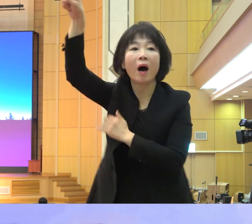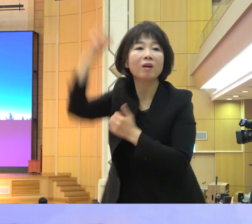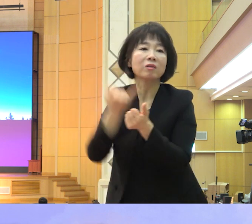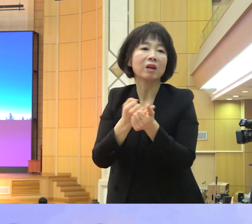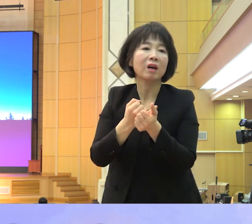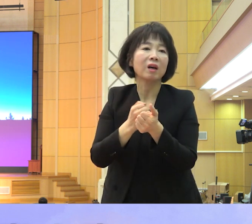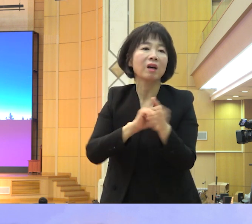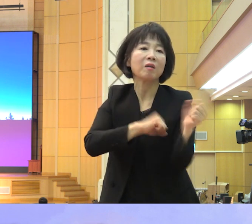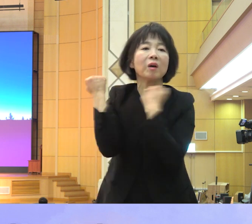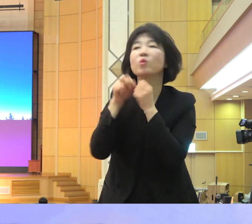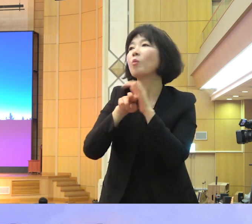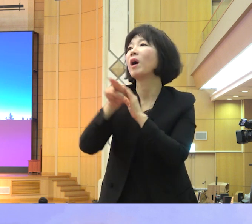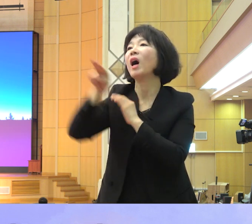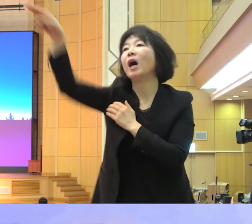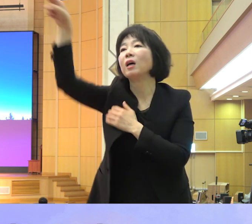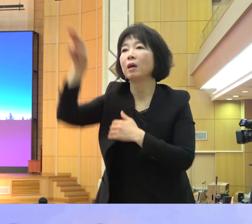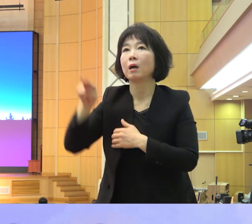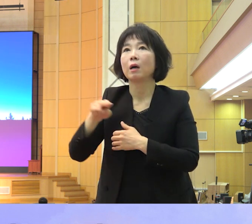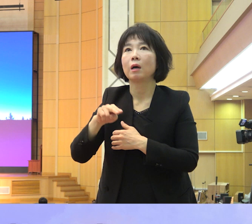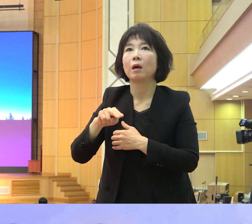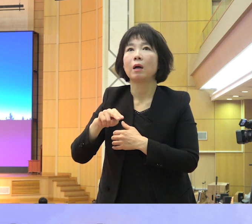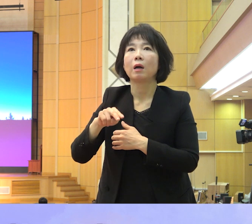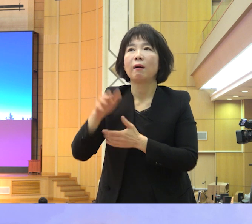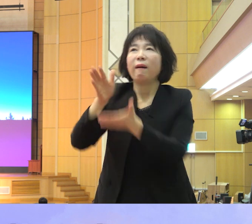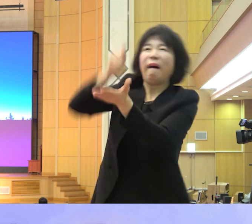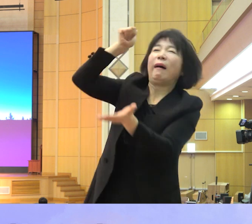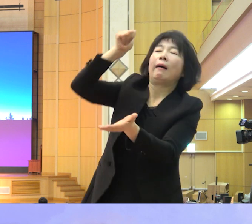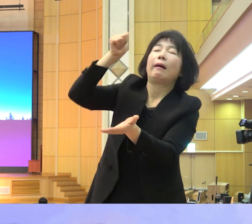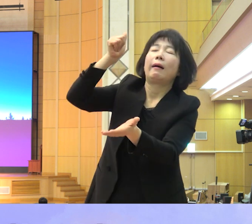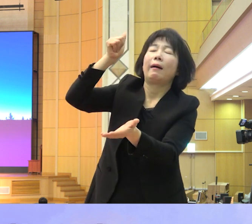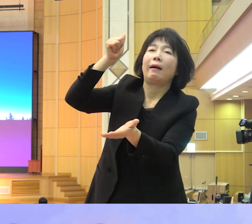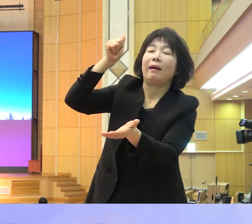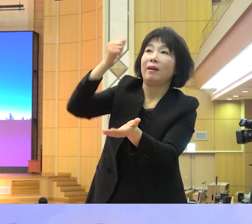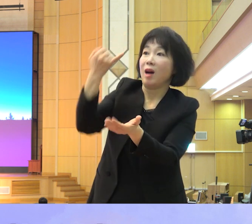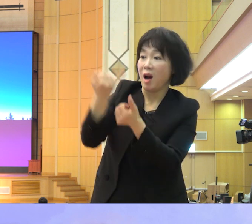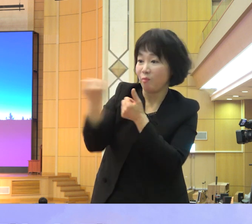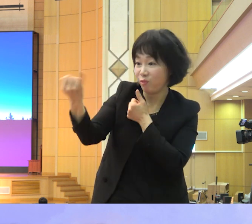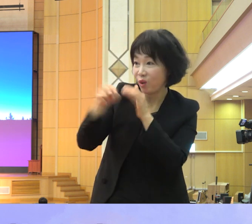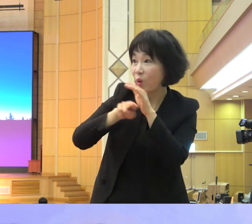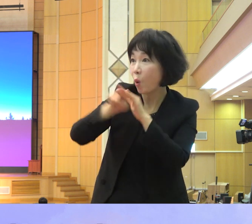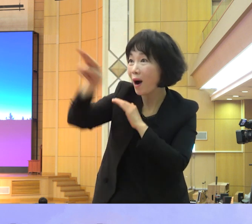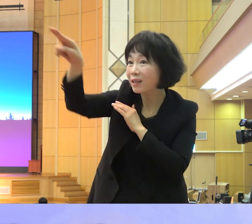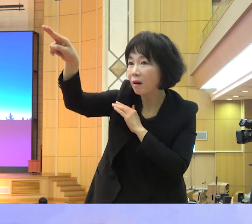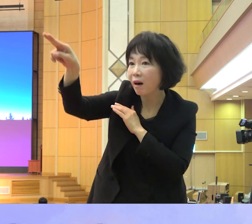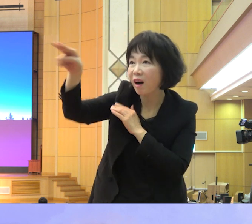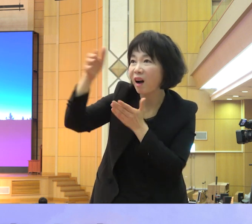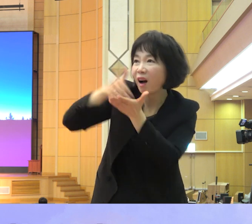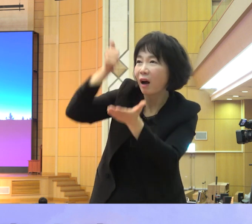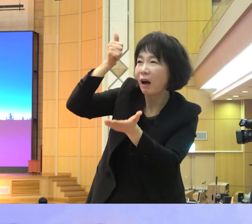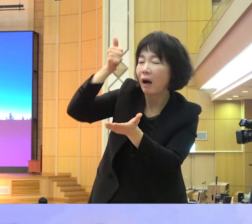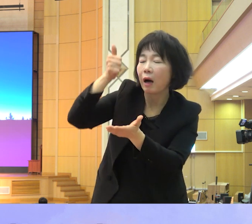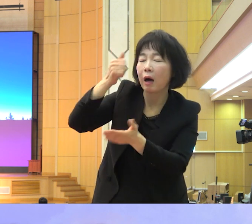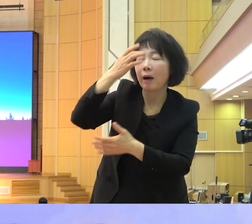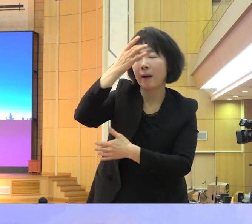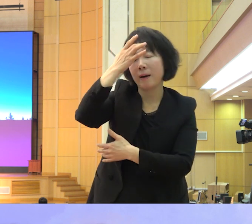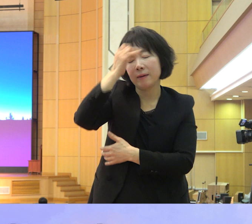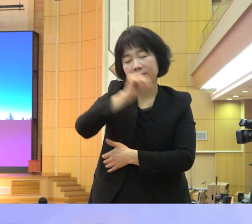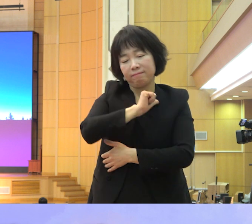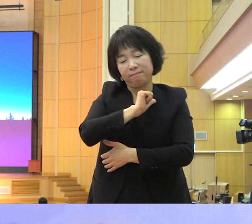말았어요. 그러니 욥의 입장에서 볼 때에는 재물도 자녀도